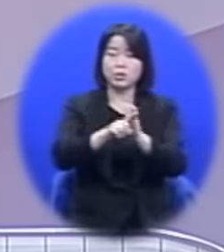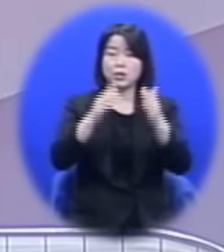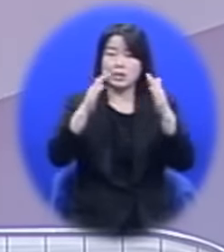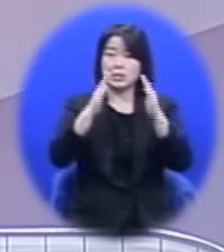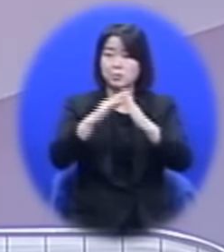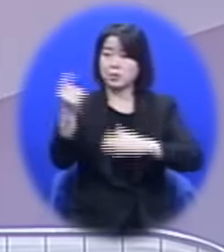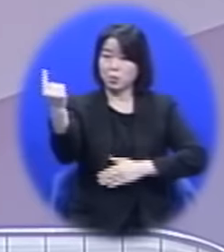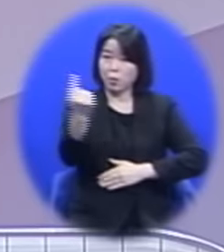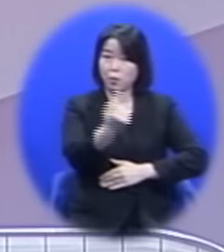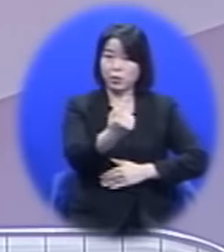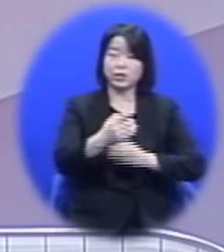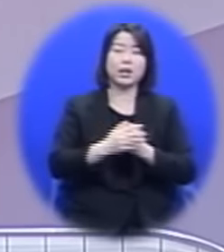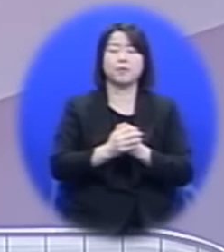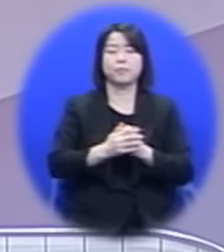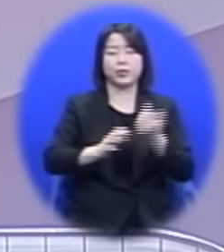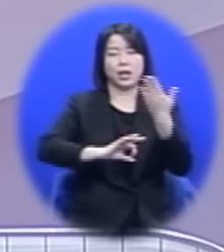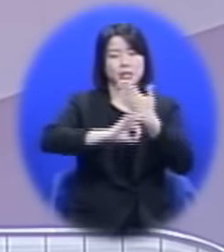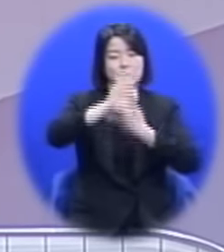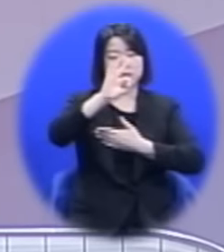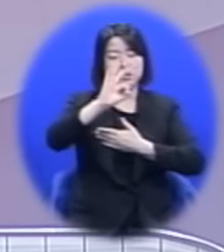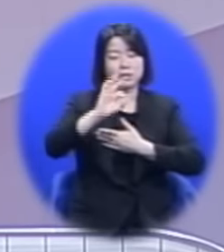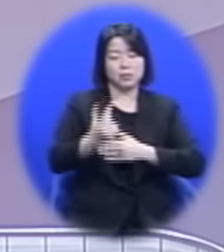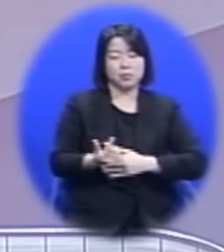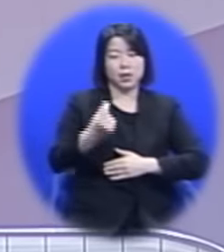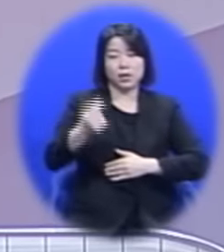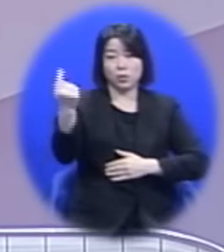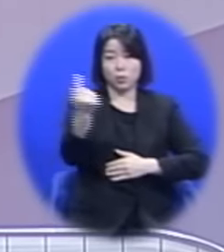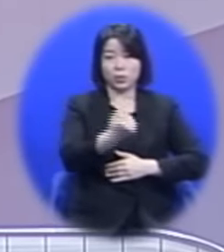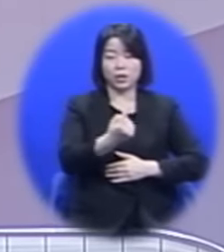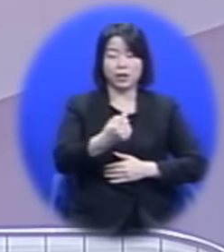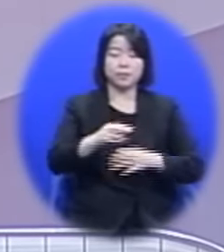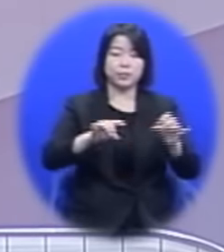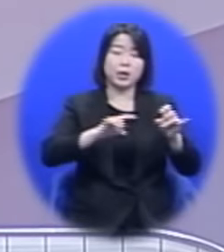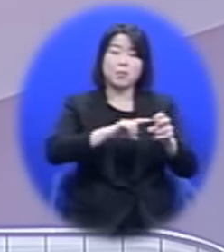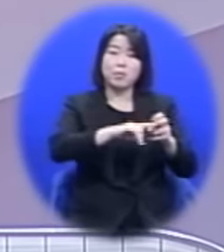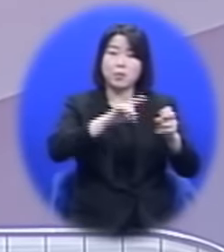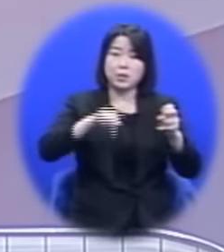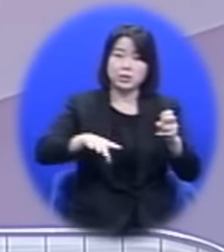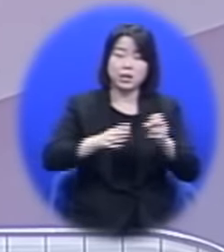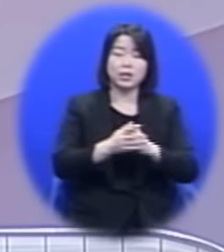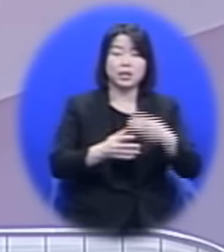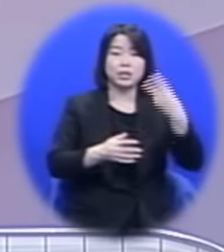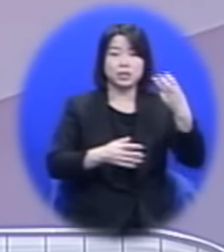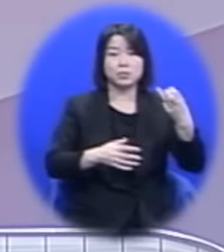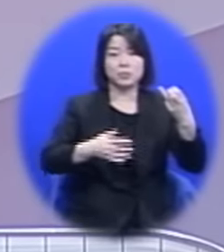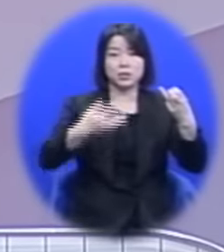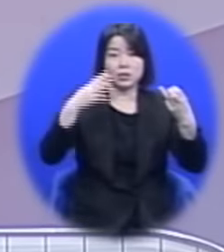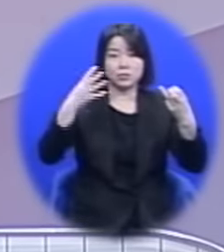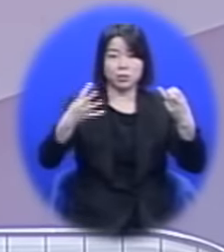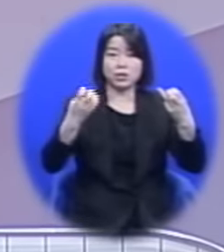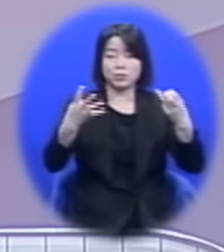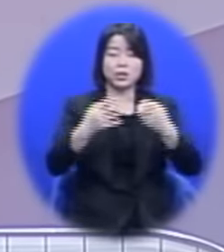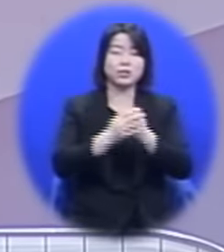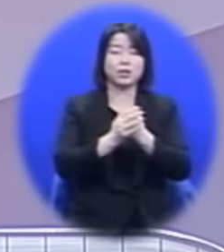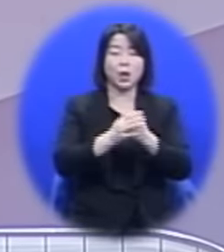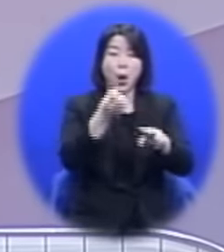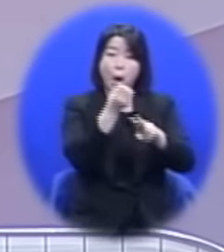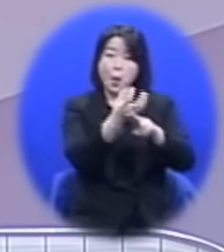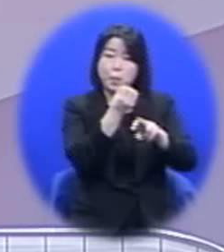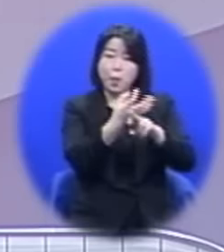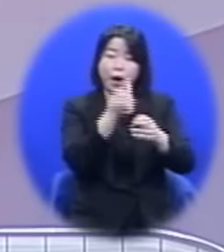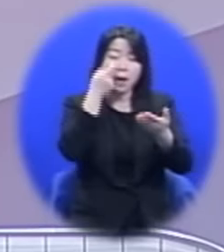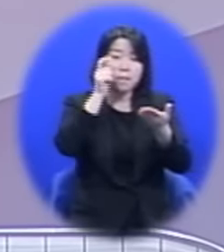이렇게 나오면서 아침 일찍 마태복음 13장 44절에 그 보화를 발견한